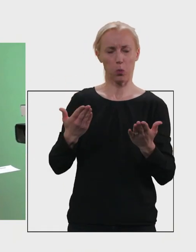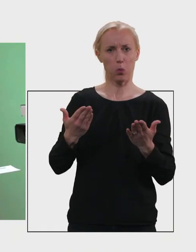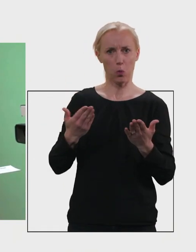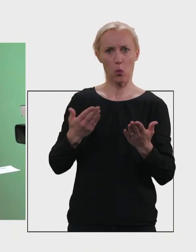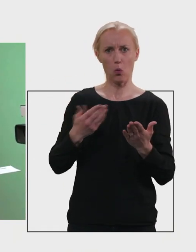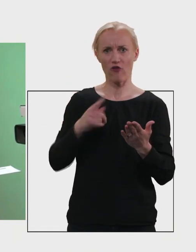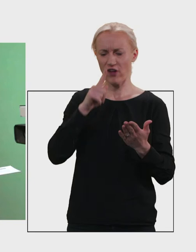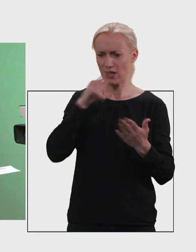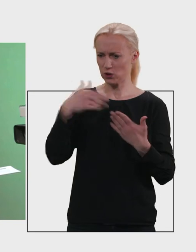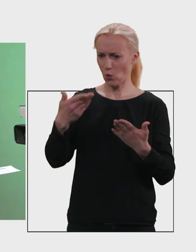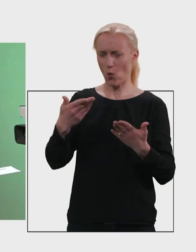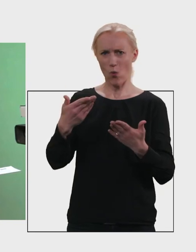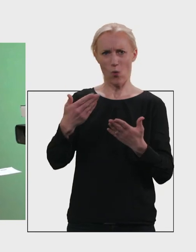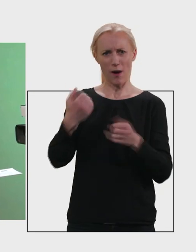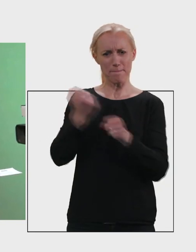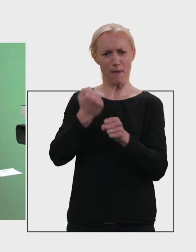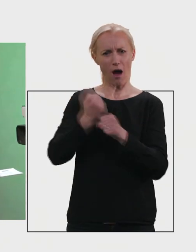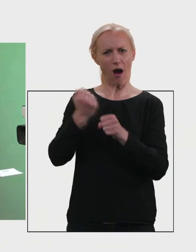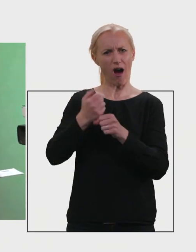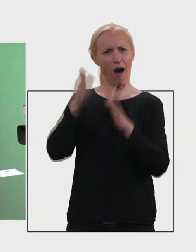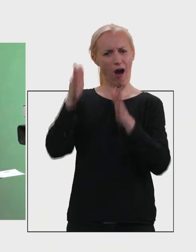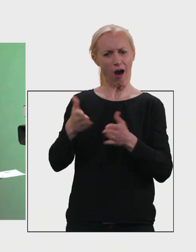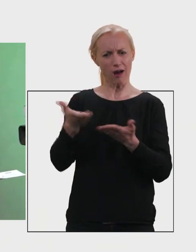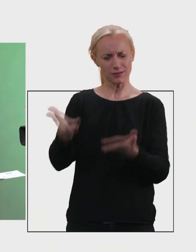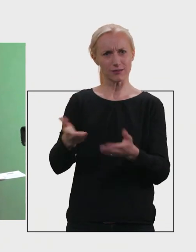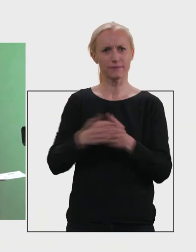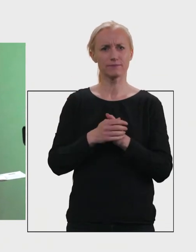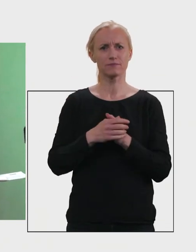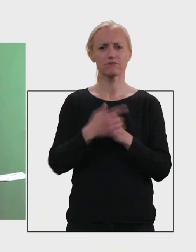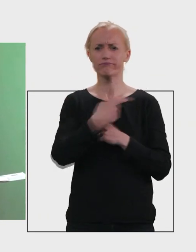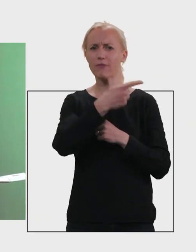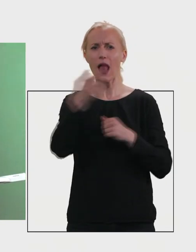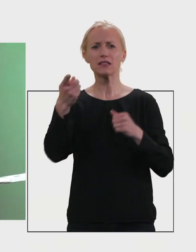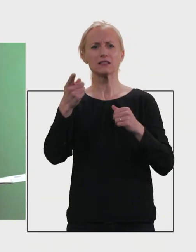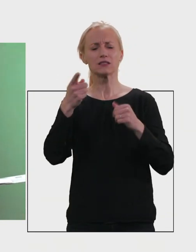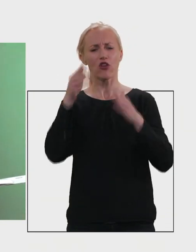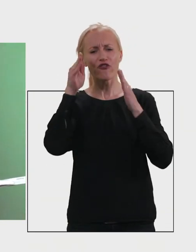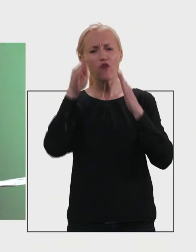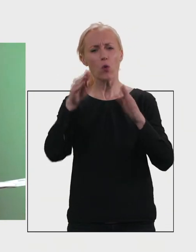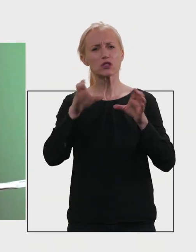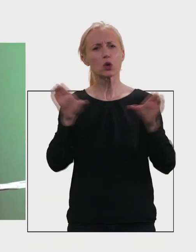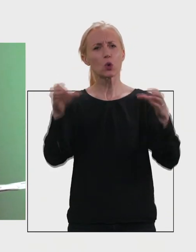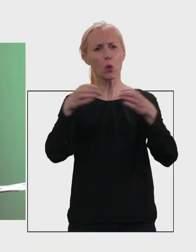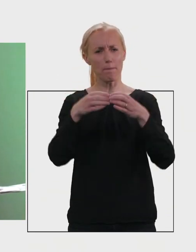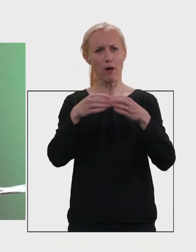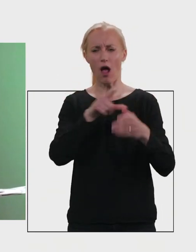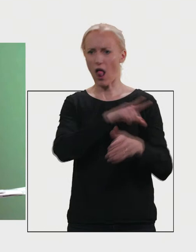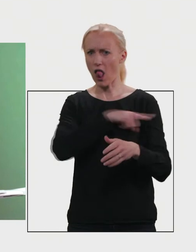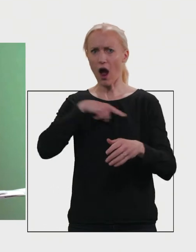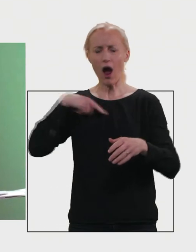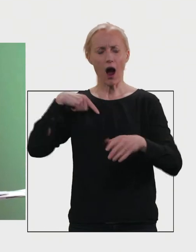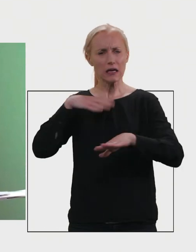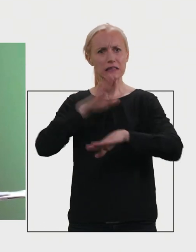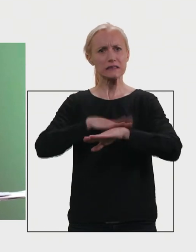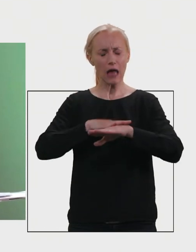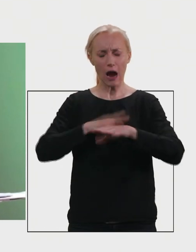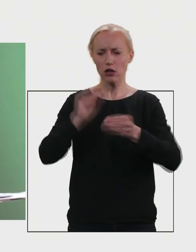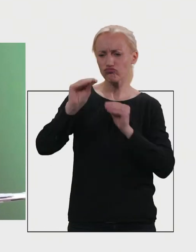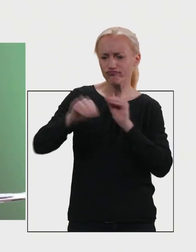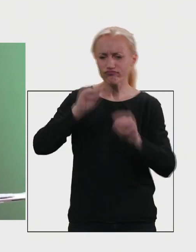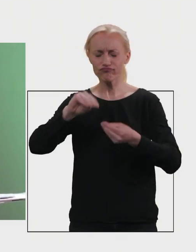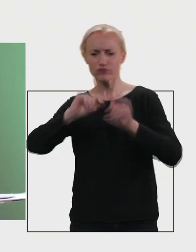diese Machart dieses Buches anschaut. Ihr habt als Fokusgruppe über eigentlich einen recht sehr langen Zeitraum daran